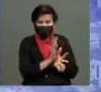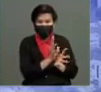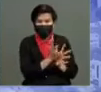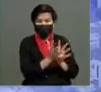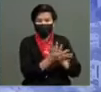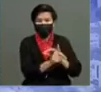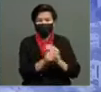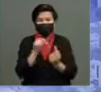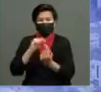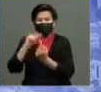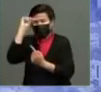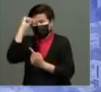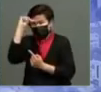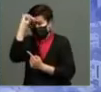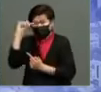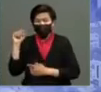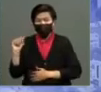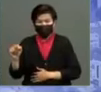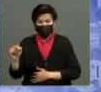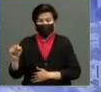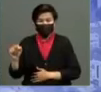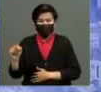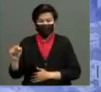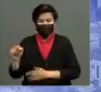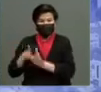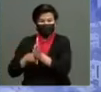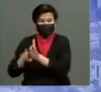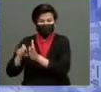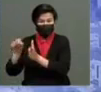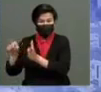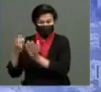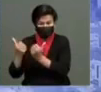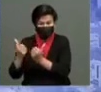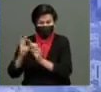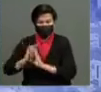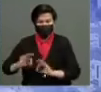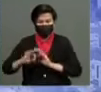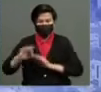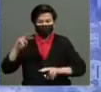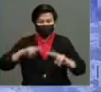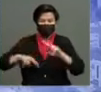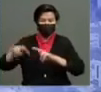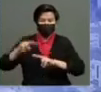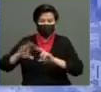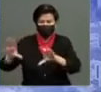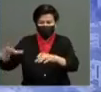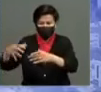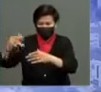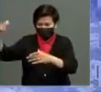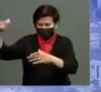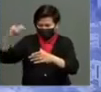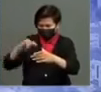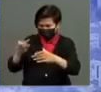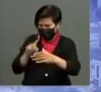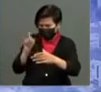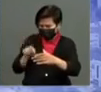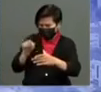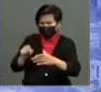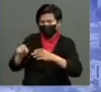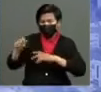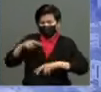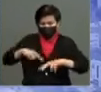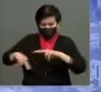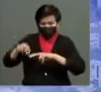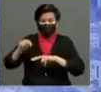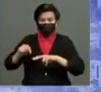พาะสายพันธุ์อินเดียนะครับว่าจะต้องมีการตรวจกันเป็นระยะแล้วก็กลุ่มสงสัยจะต้องได้รับการเข้ามาดูแลเรียกว่